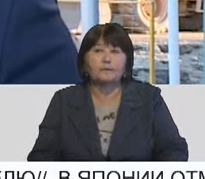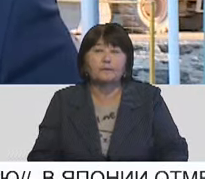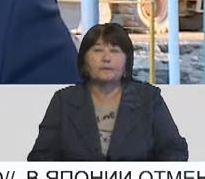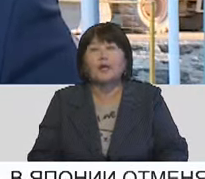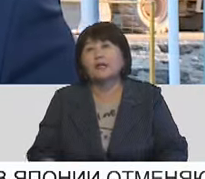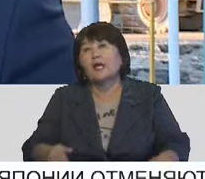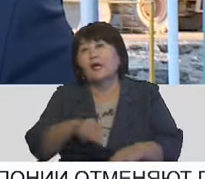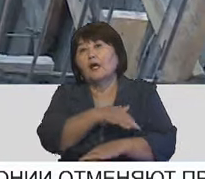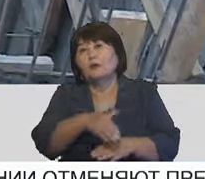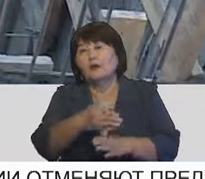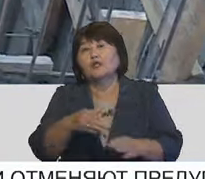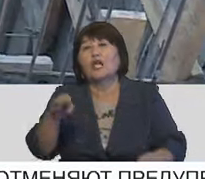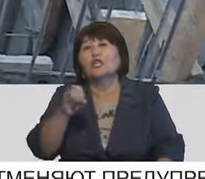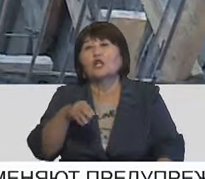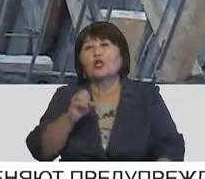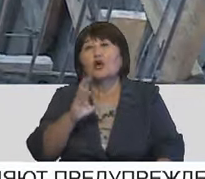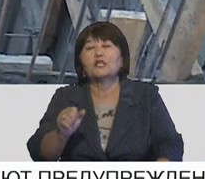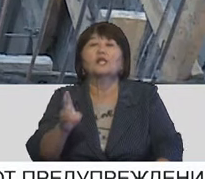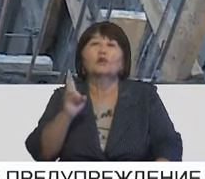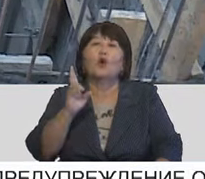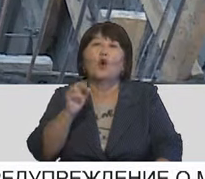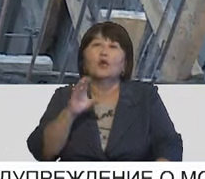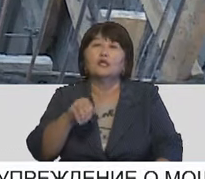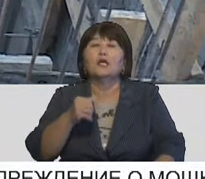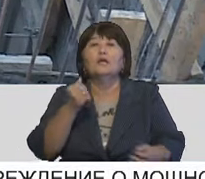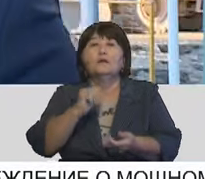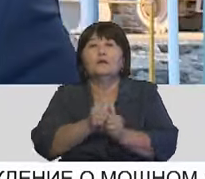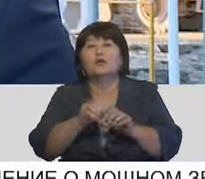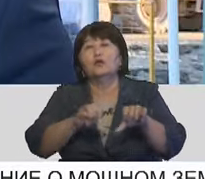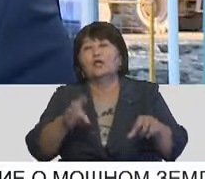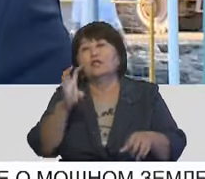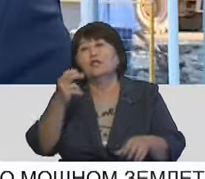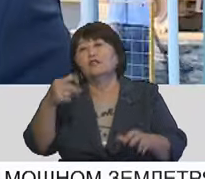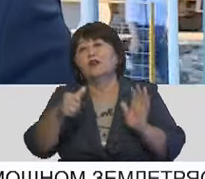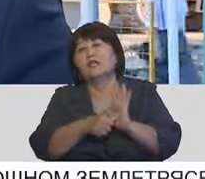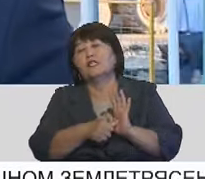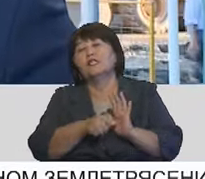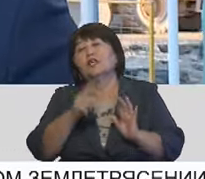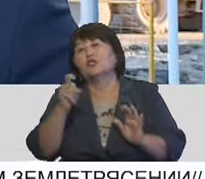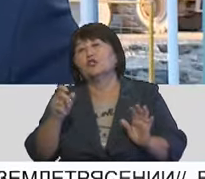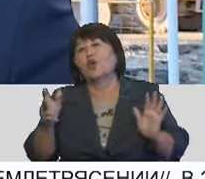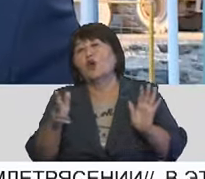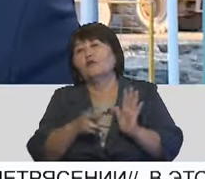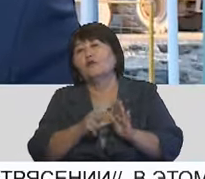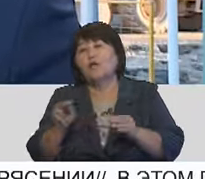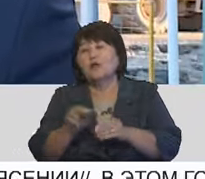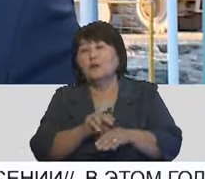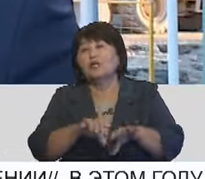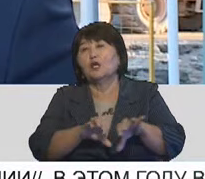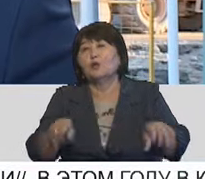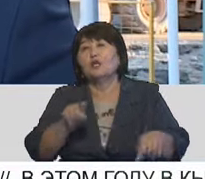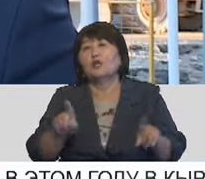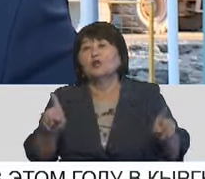На перекрестке улиц Жельтухсан и Корхат-Ата мы заменяем трубы диаметром 426 и 108. Модернизация проводится для того,